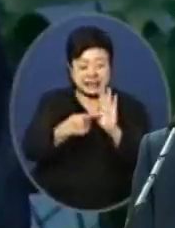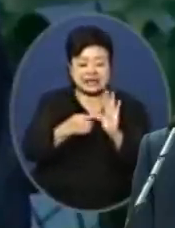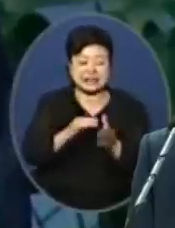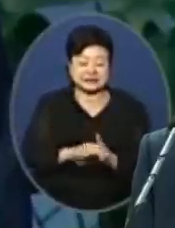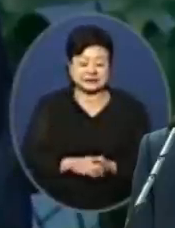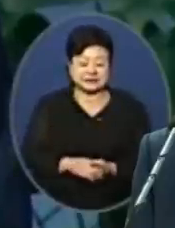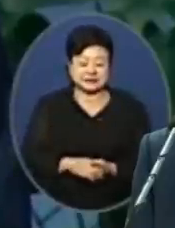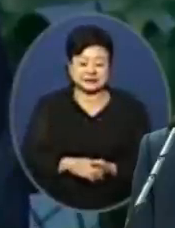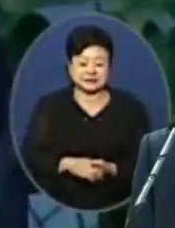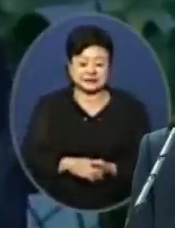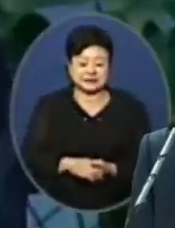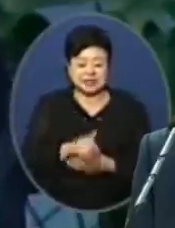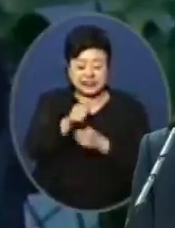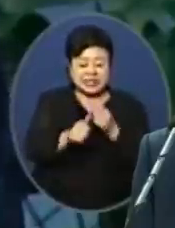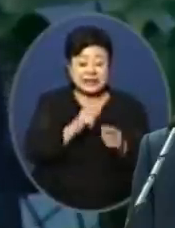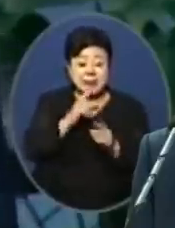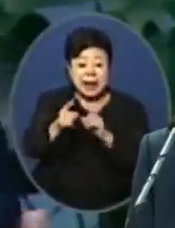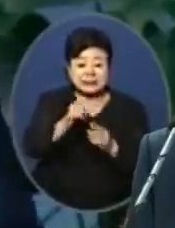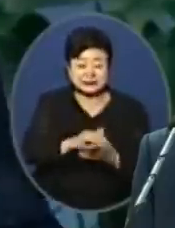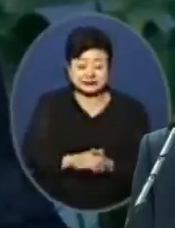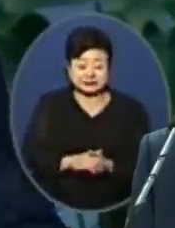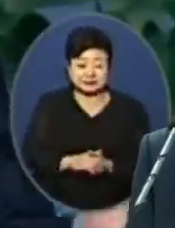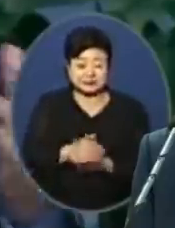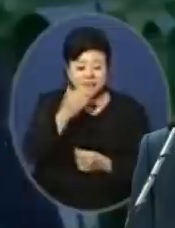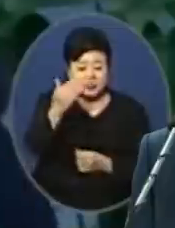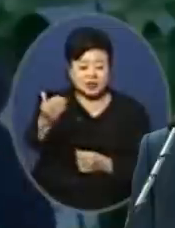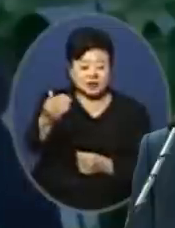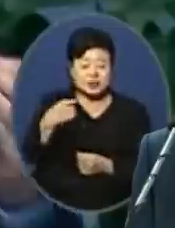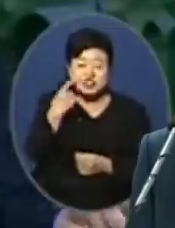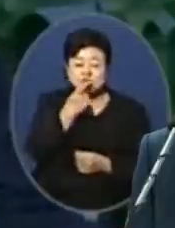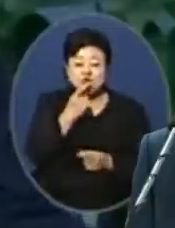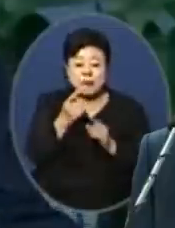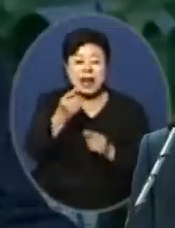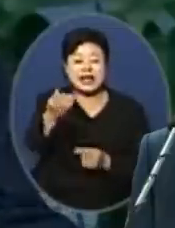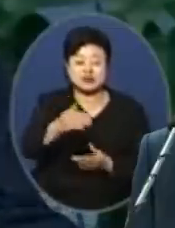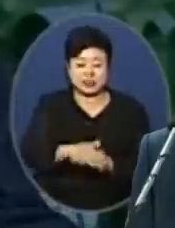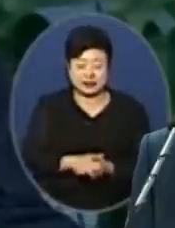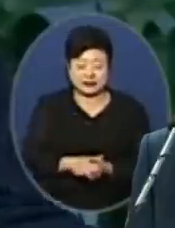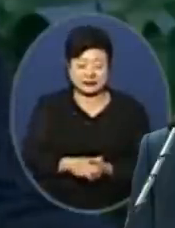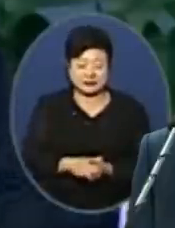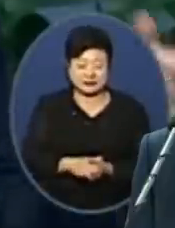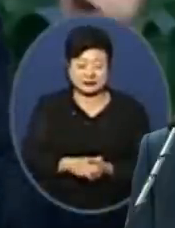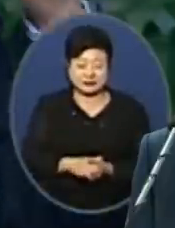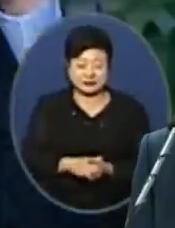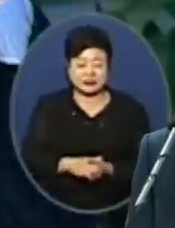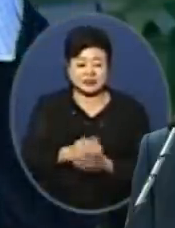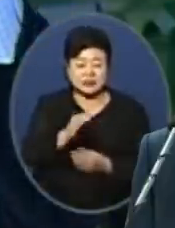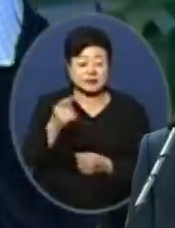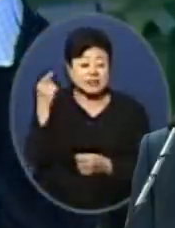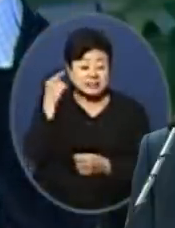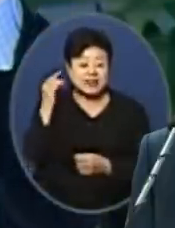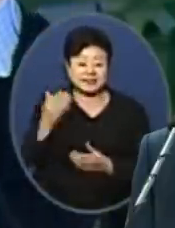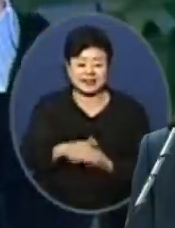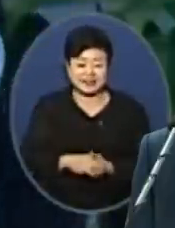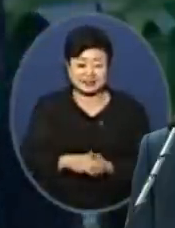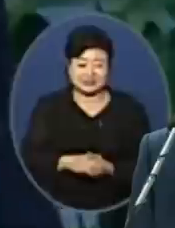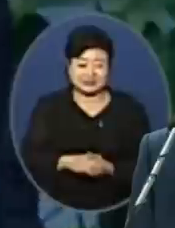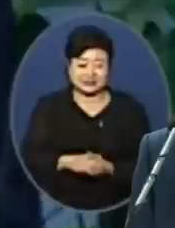것입니다. 하나님의 말씀은 여러분이 입술로 말을 해야 되는 것입니다. 여러분이 들어야